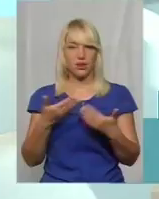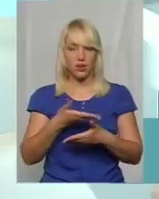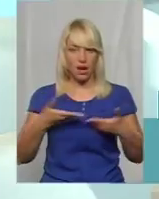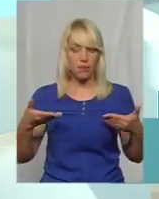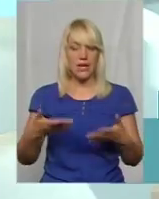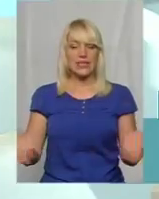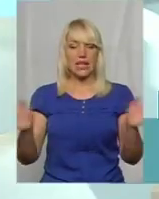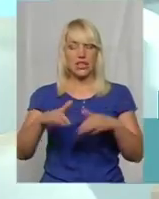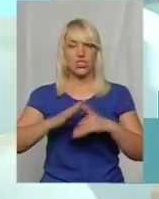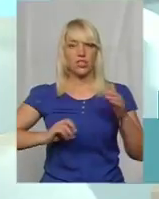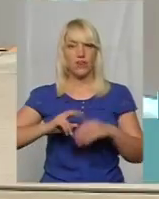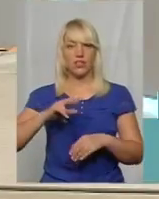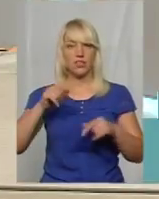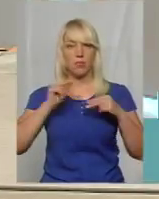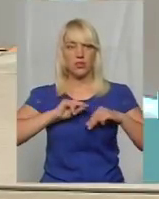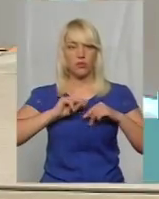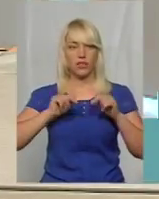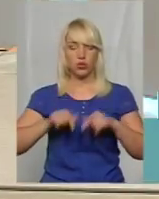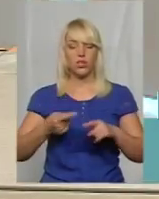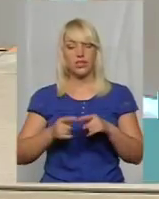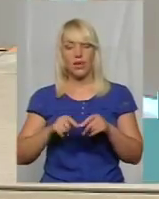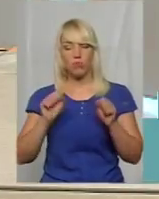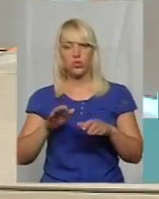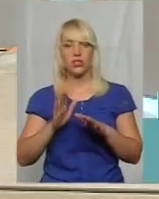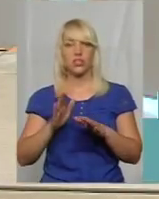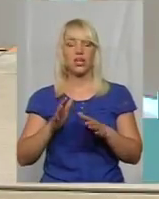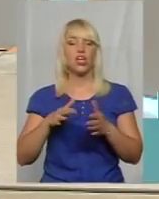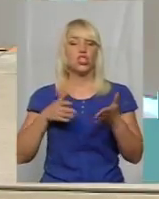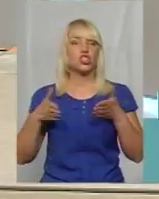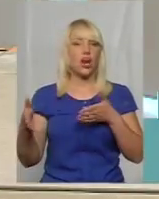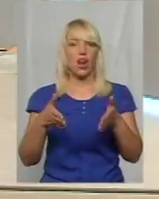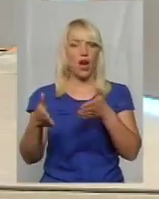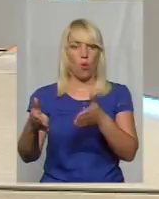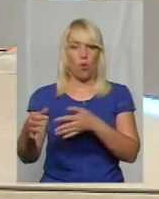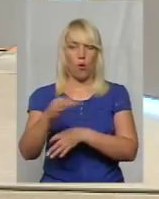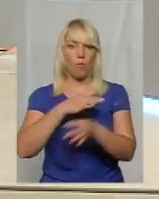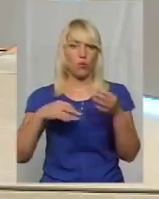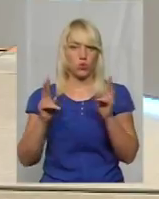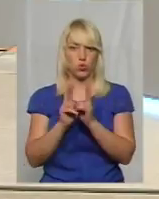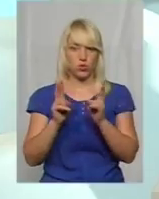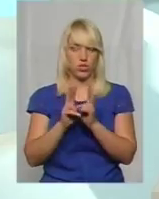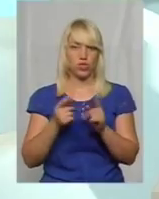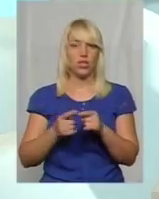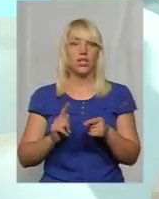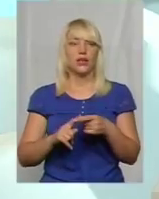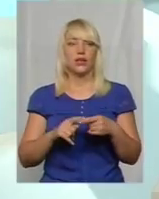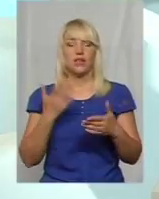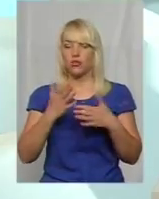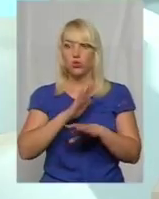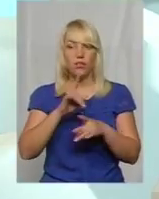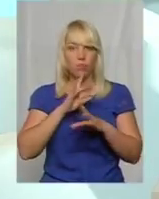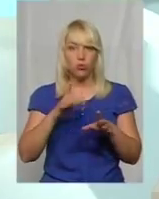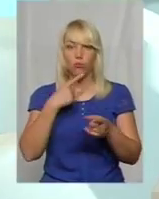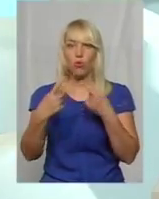фахівців працювати тут. Чи це можливо тільки шляхом от зустрічі і переговорів збільшити зарплату? Якщо не проводити зустрічі перемовини, тому ми